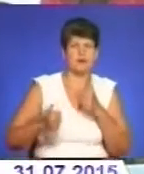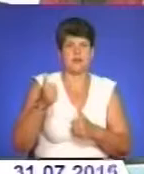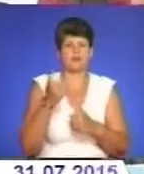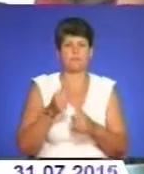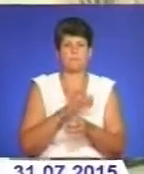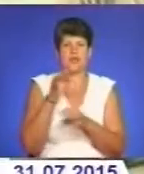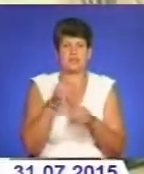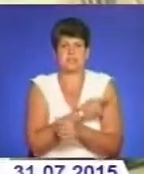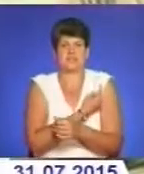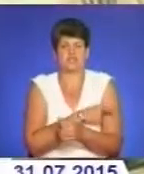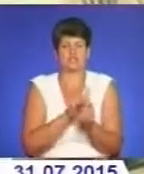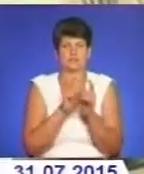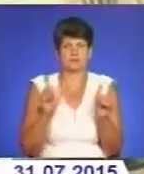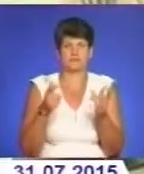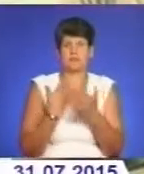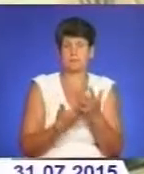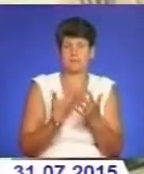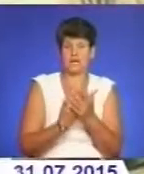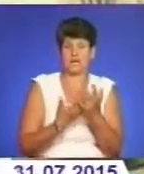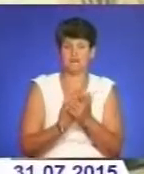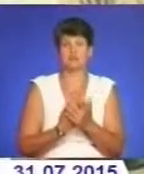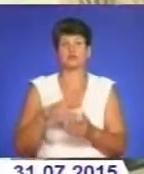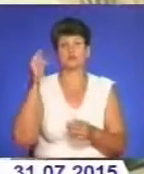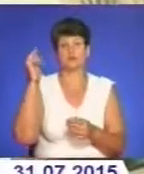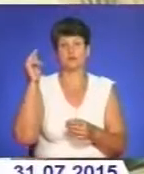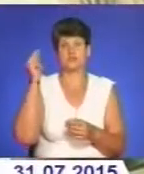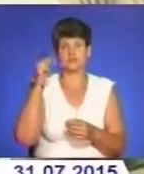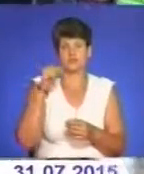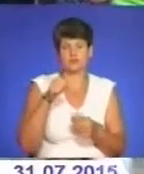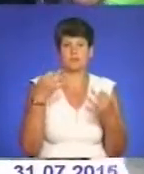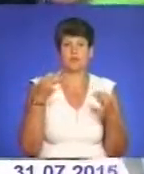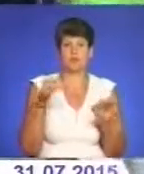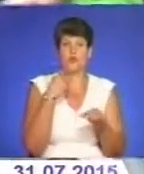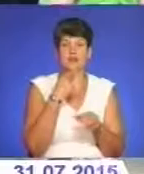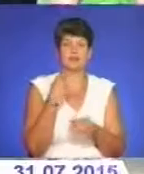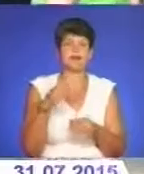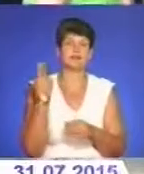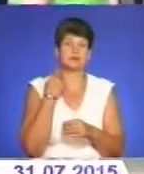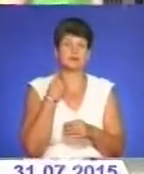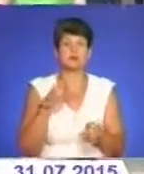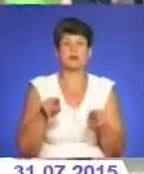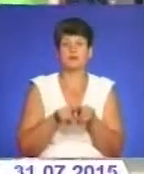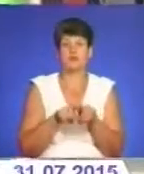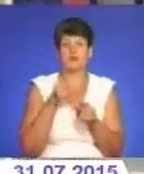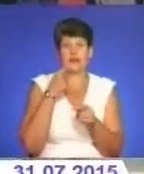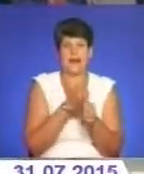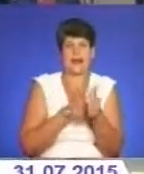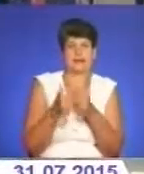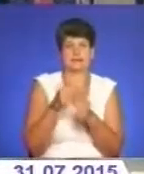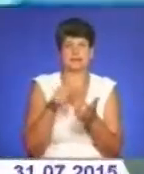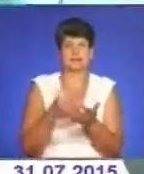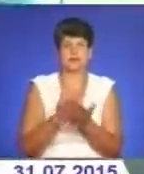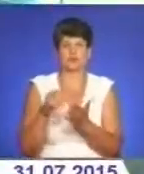медичних закладів. Наприклад, аби студіювати, треба вільно володіти англійською. Також організатори звертають увагу на лідерські якості